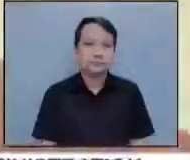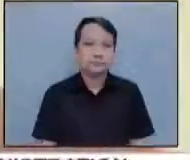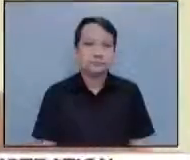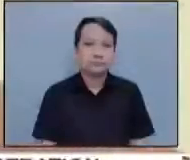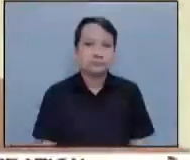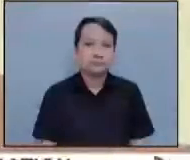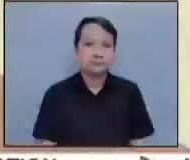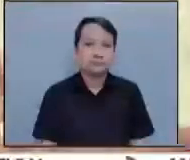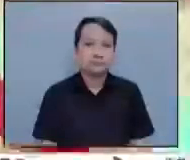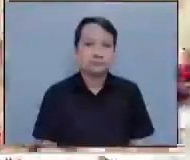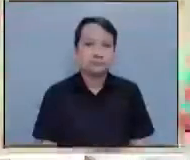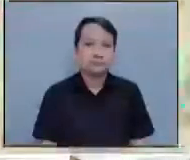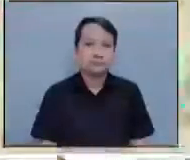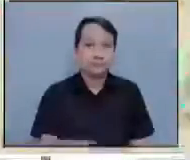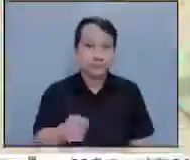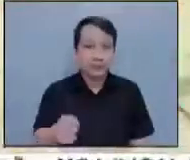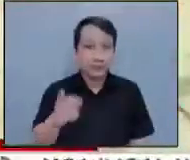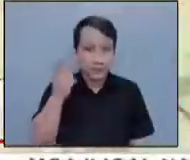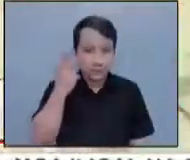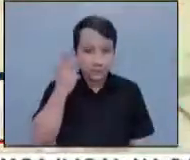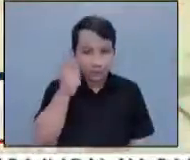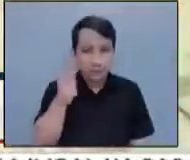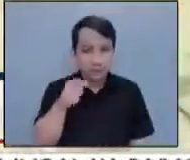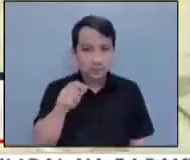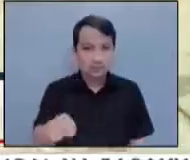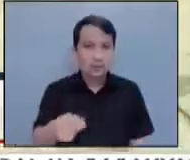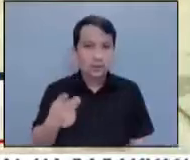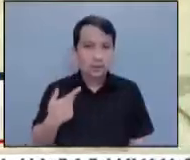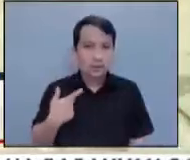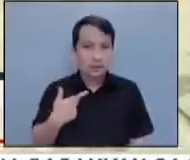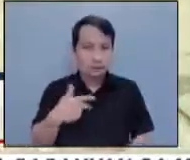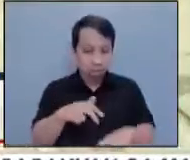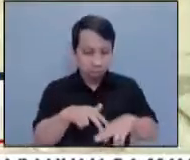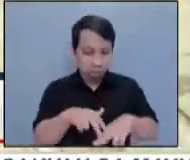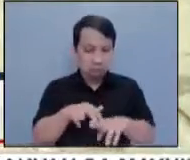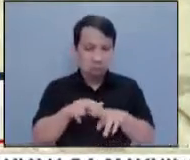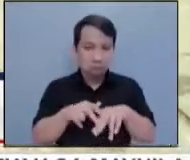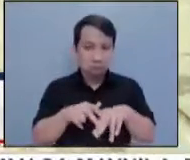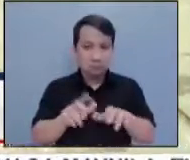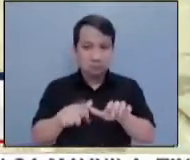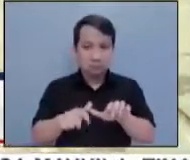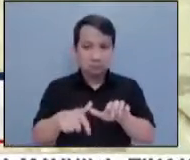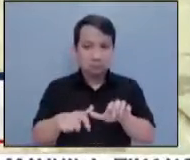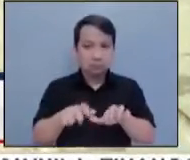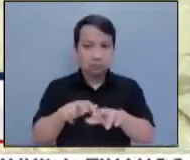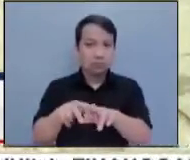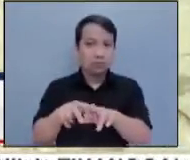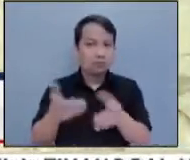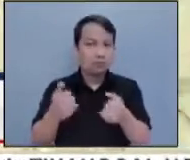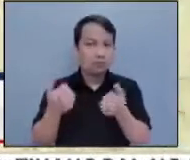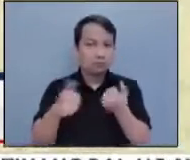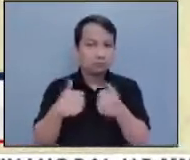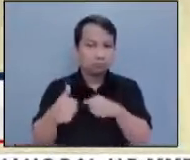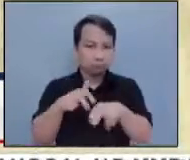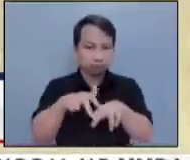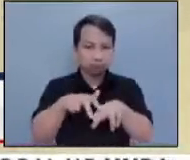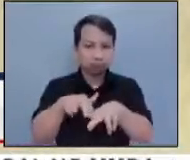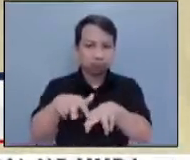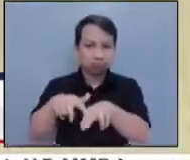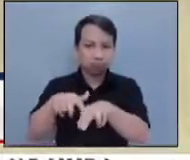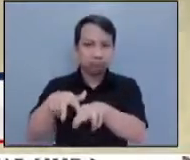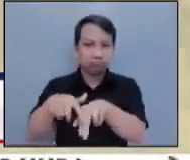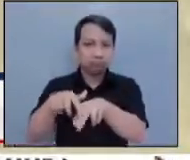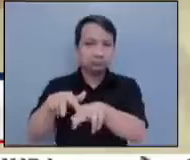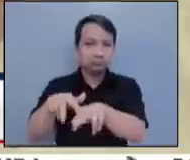Hindi hadlang kay Kevin Almazan ang kanyang kapansanan para ituloy ang kanyang pangarap na sport, ang skateboarding. Handa